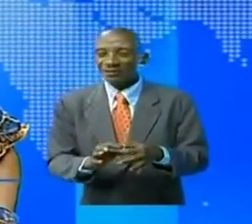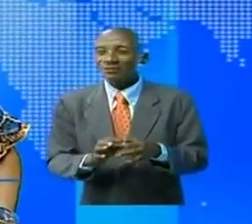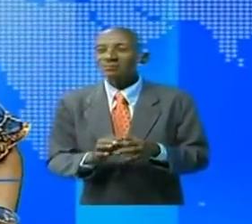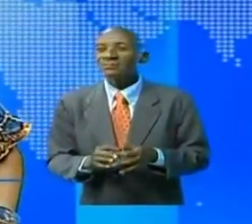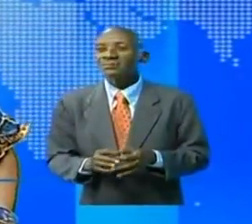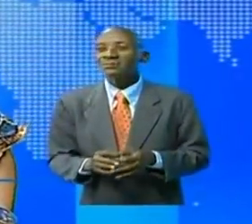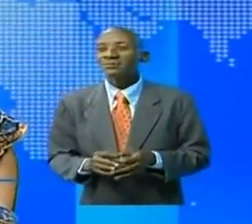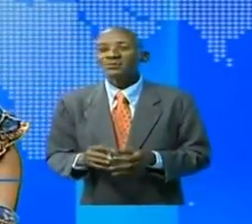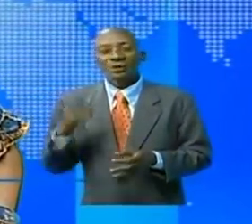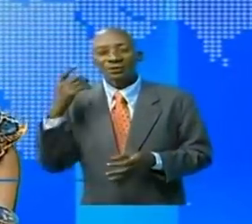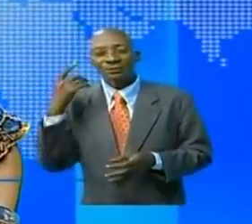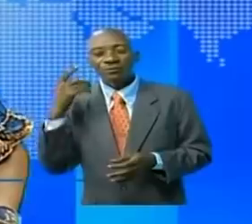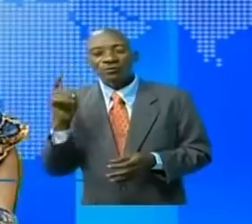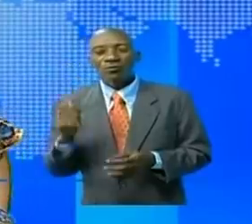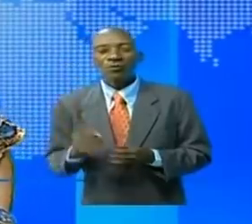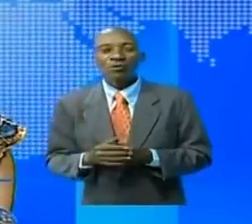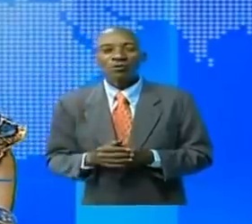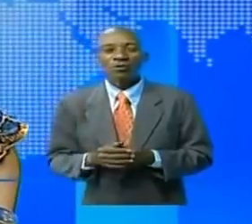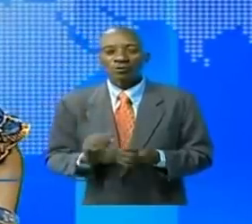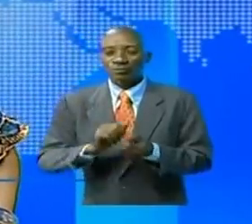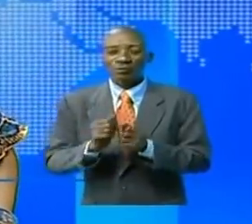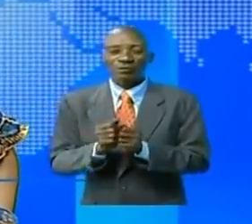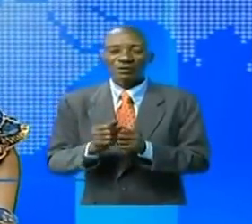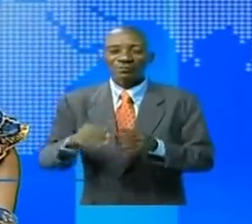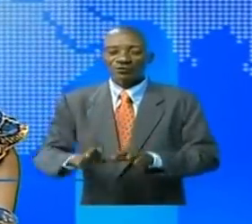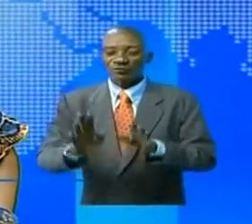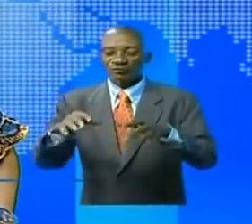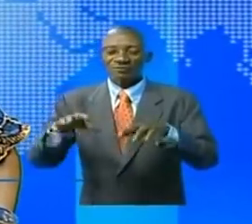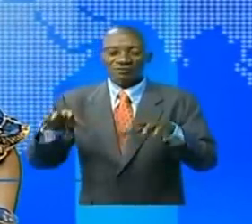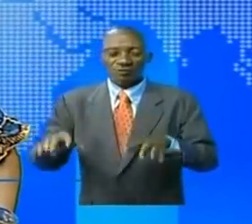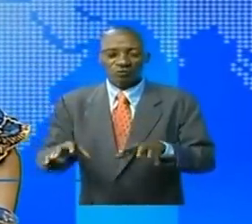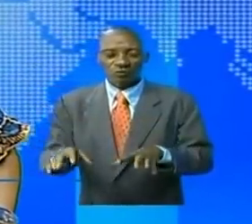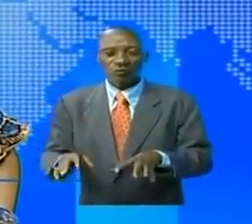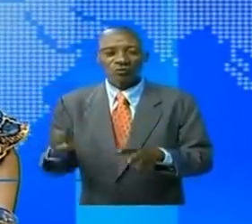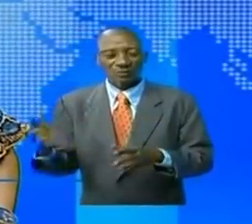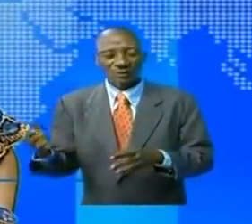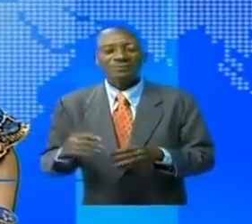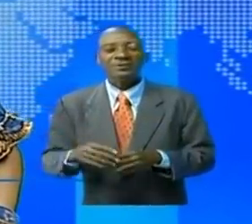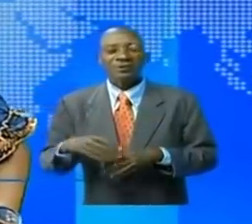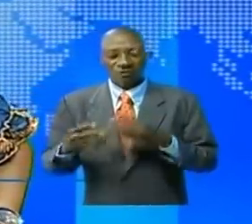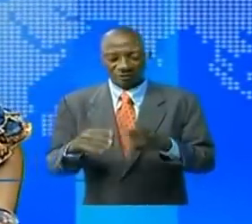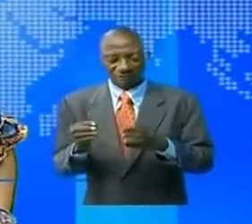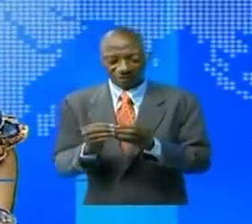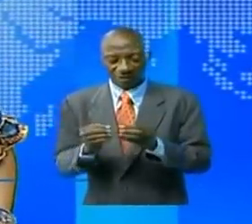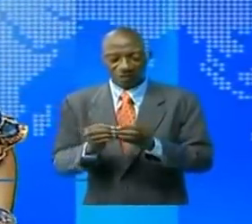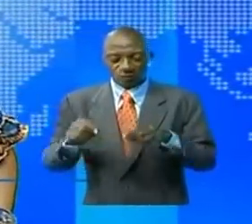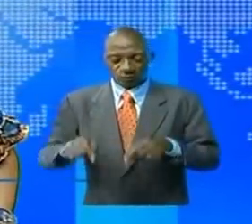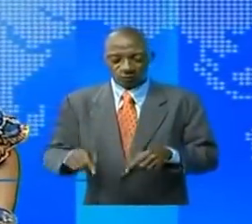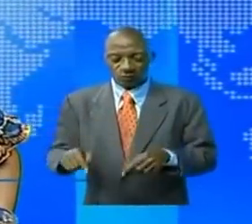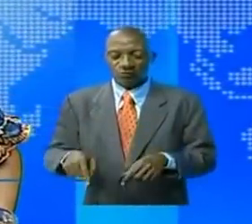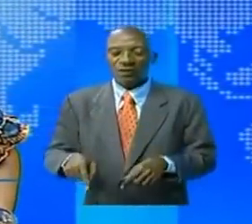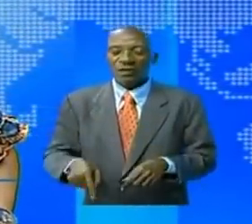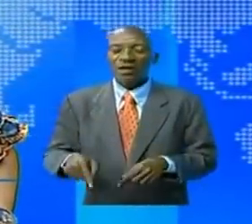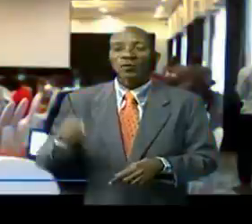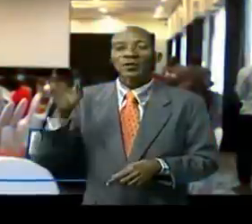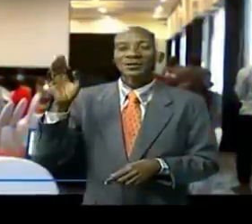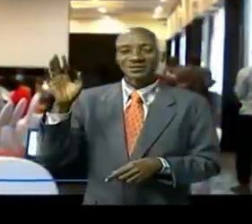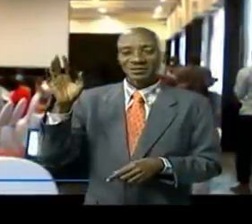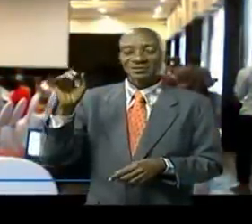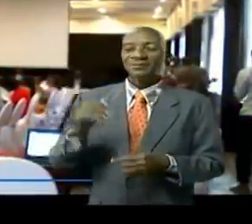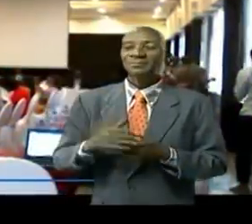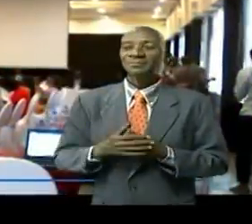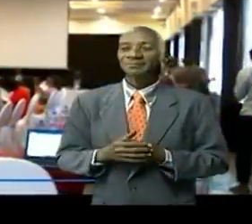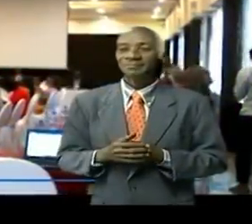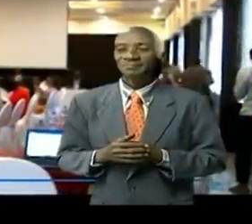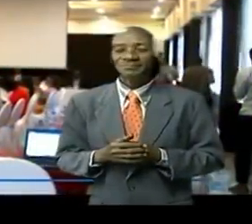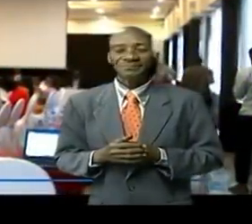le climat dans le bassin du Congo, un atelier sous-régional s'est tenu aujourd'hui à Kinshasa, nous dit Nene Mainzana.